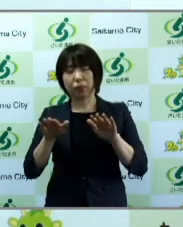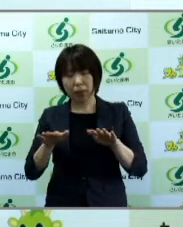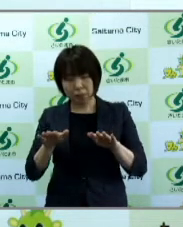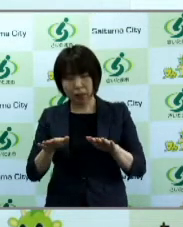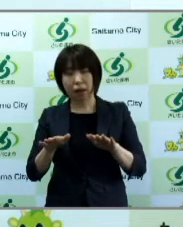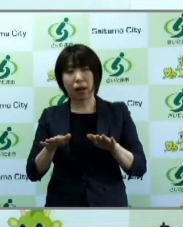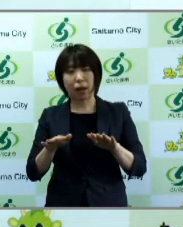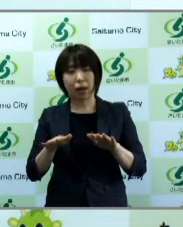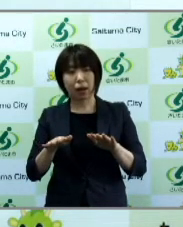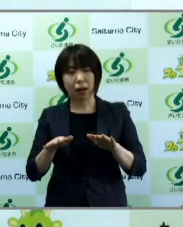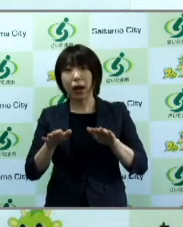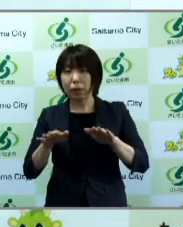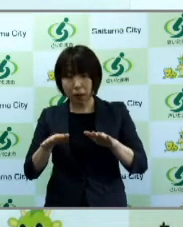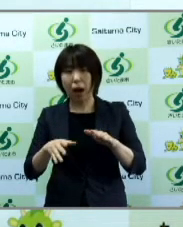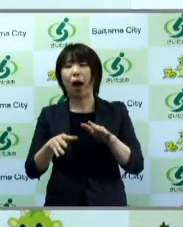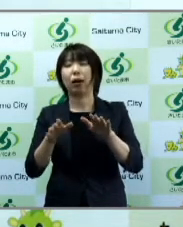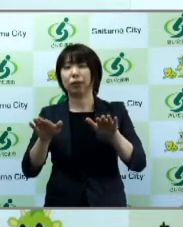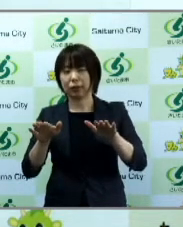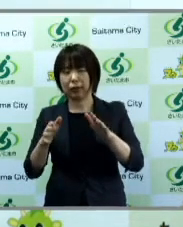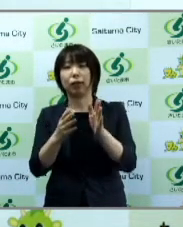てくださっているということですね。